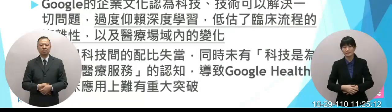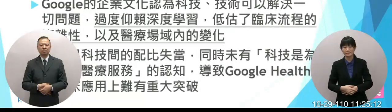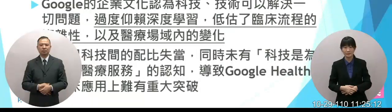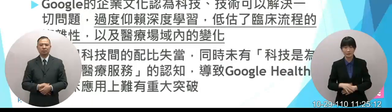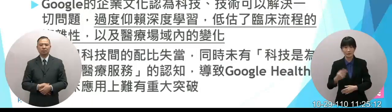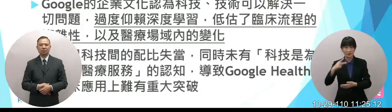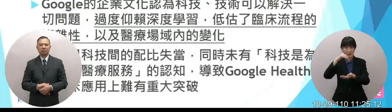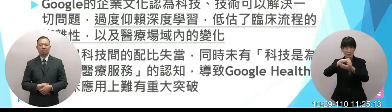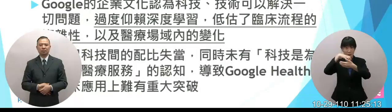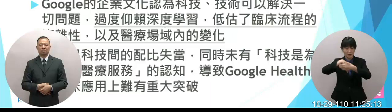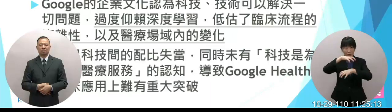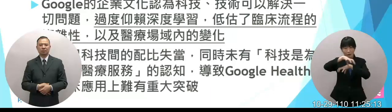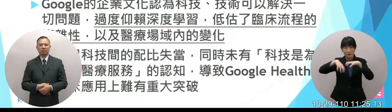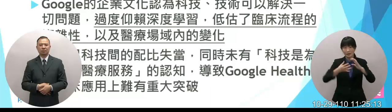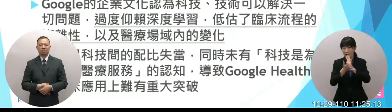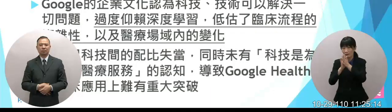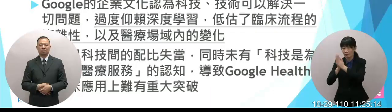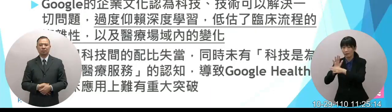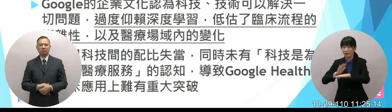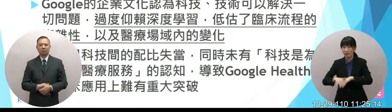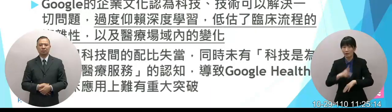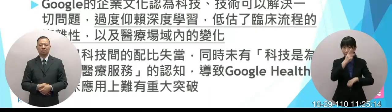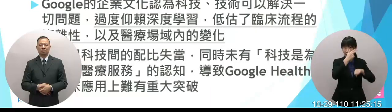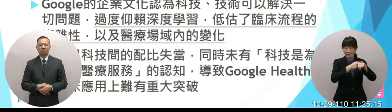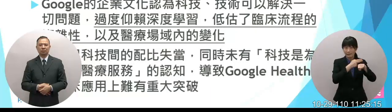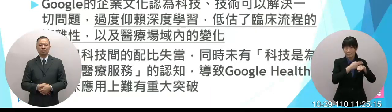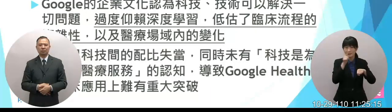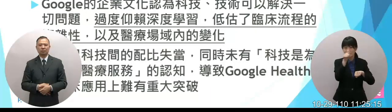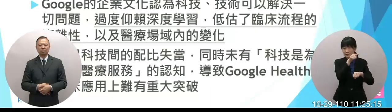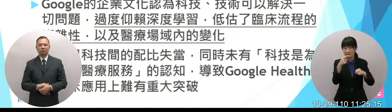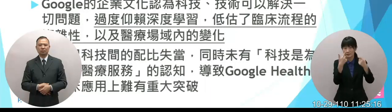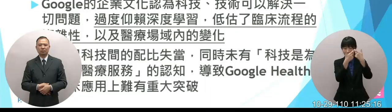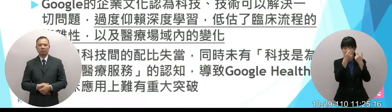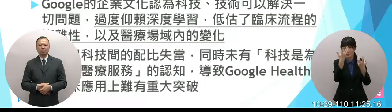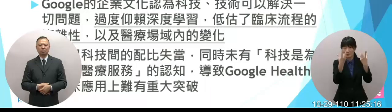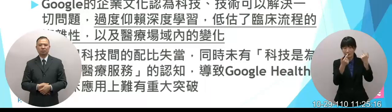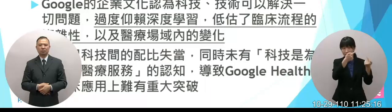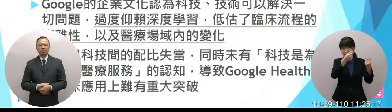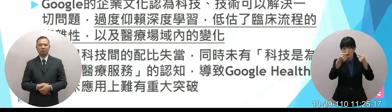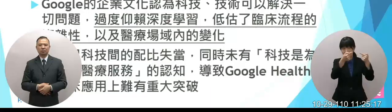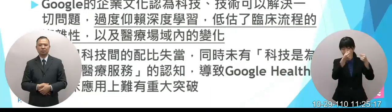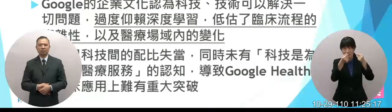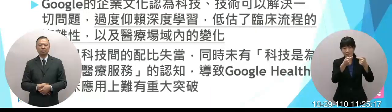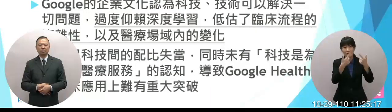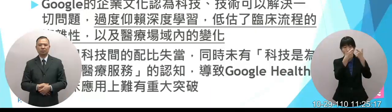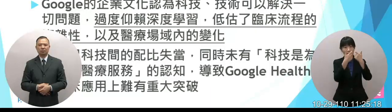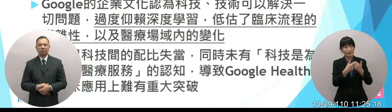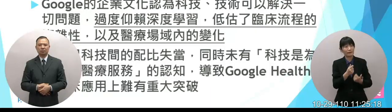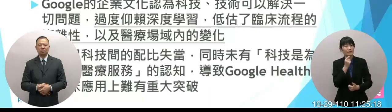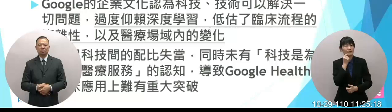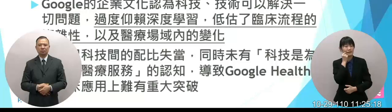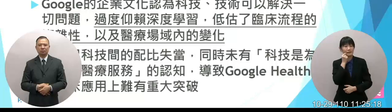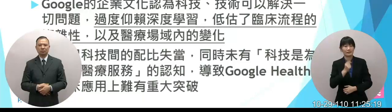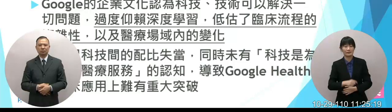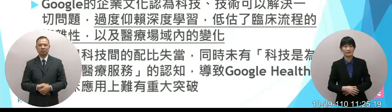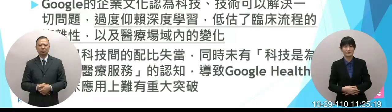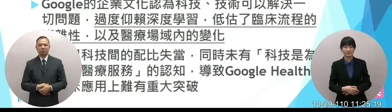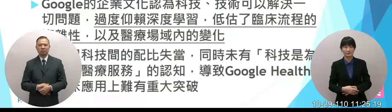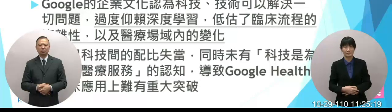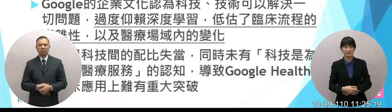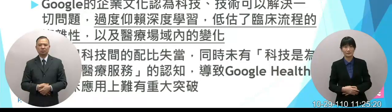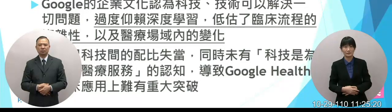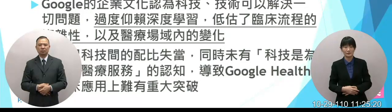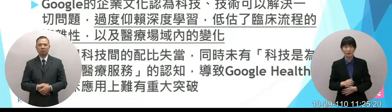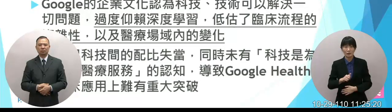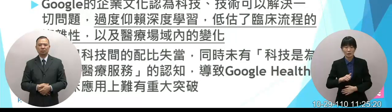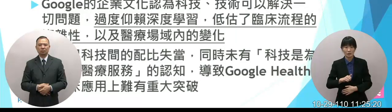化。医疗科技之间的配比适当，他们没有认知到很重要的一句